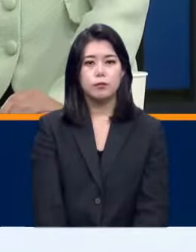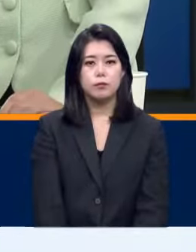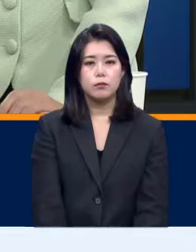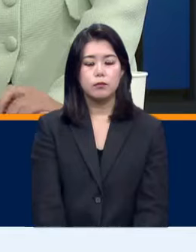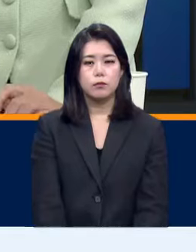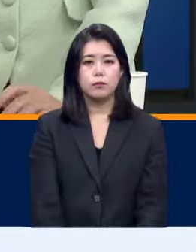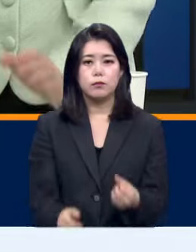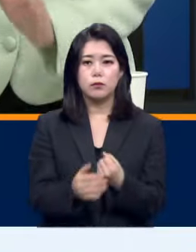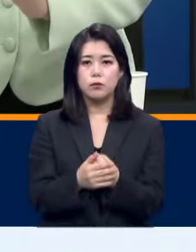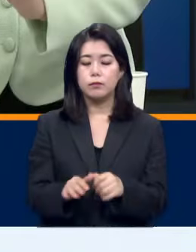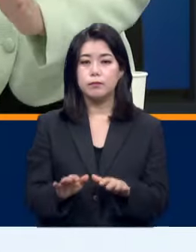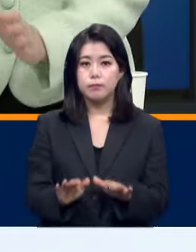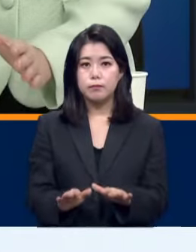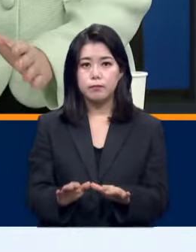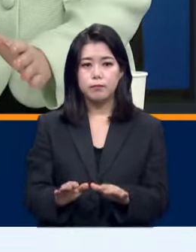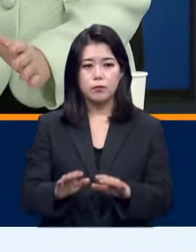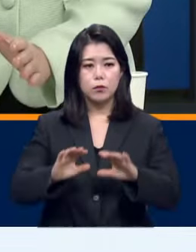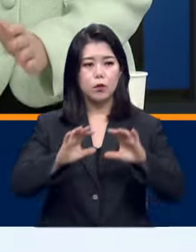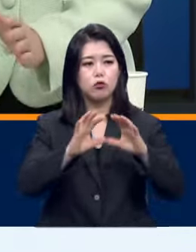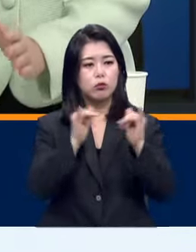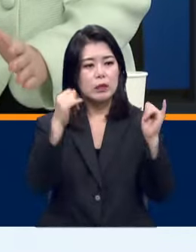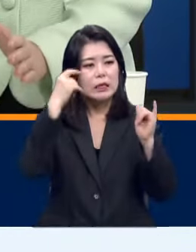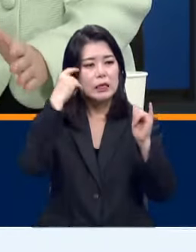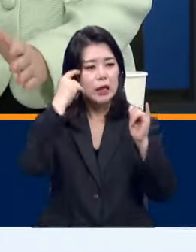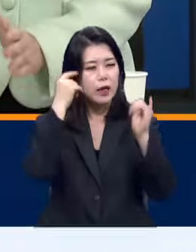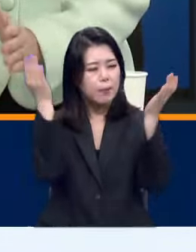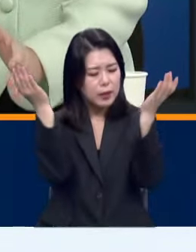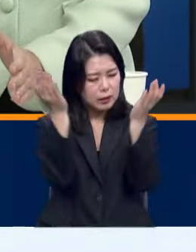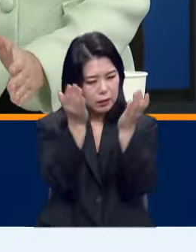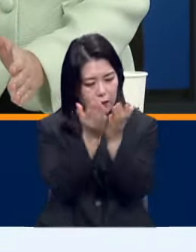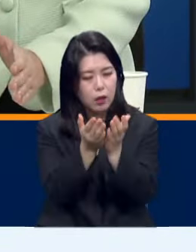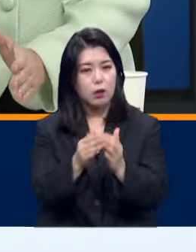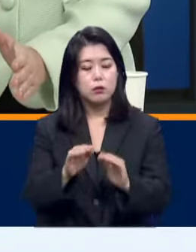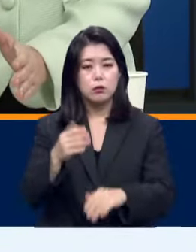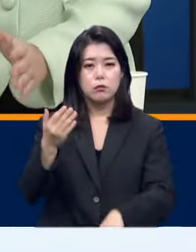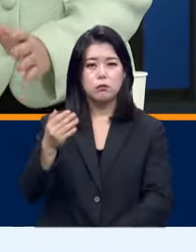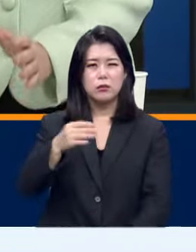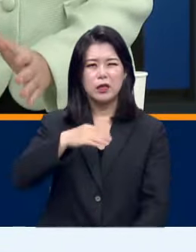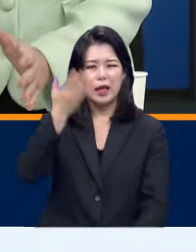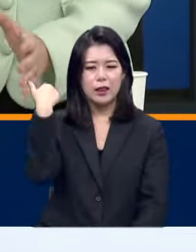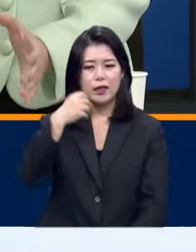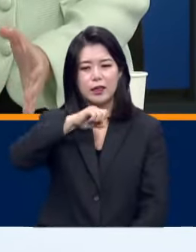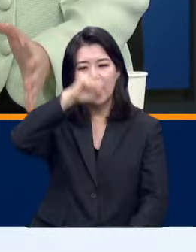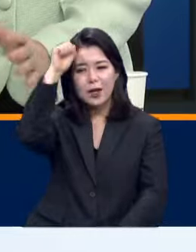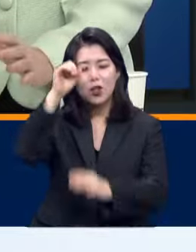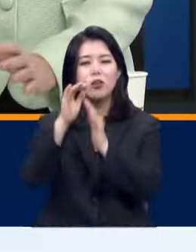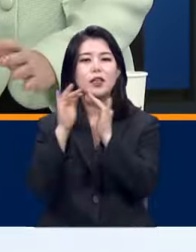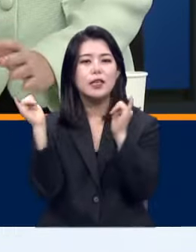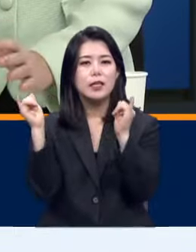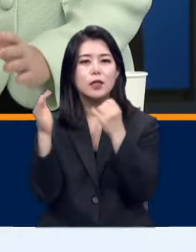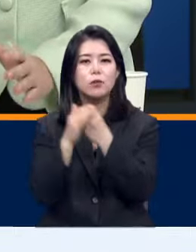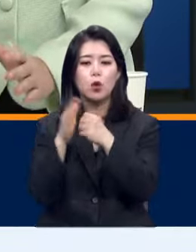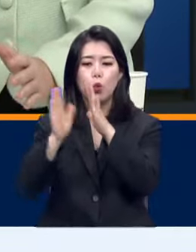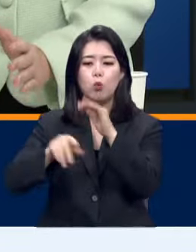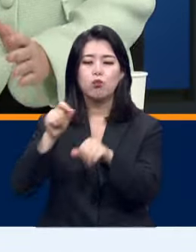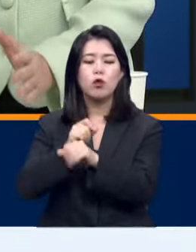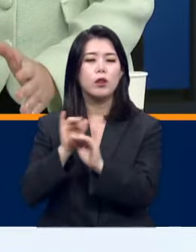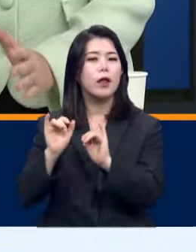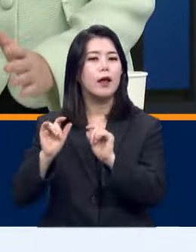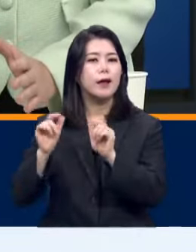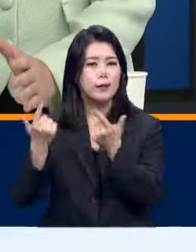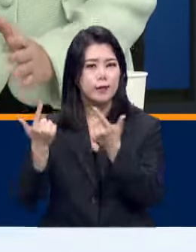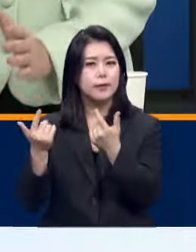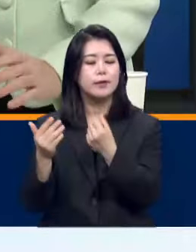때문에 저는 사실 국민의 눈높이에서 이것이 지금 당선인이 있기 때문에 당시에 공무원 신분이 있었느냐 없었느냐 같은